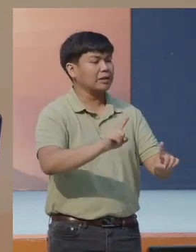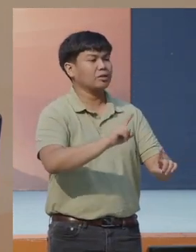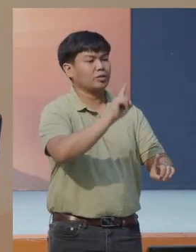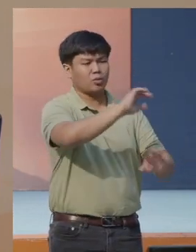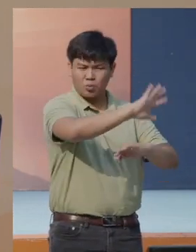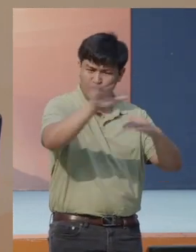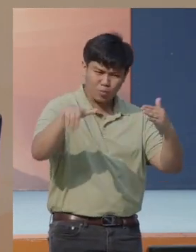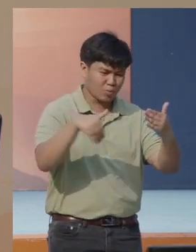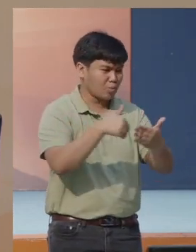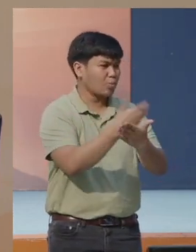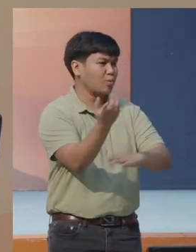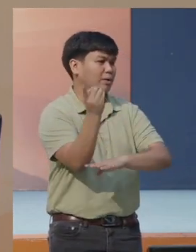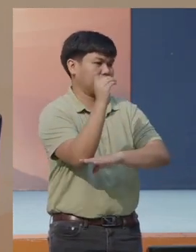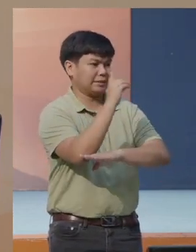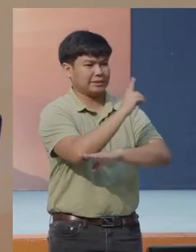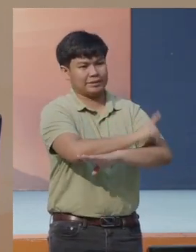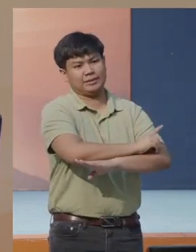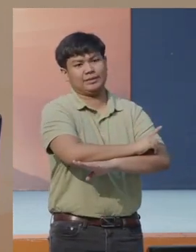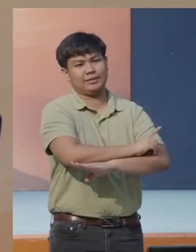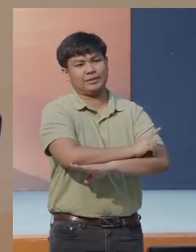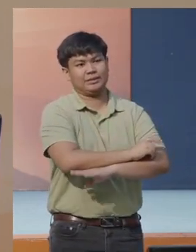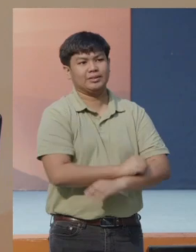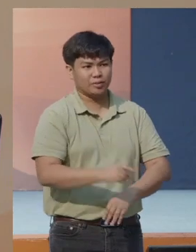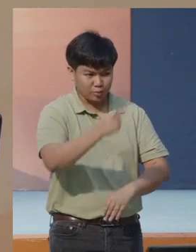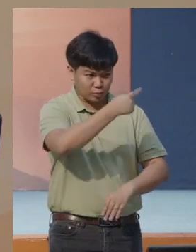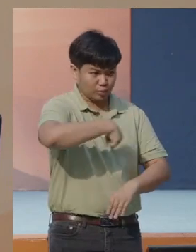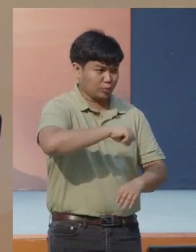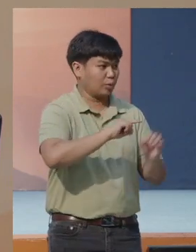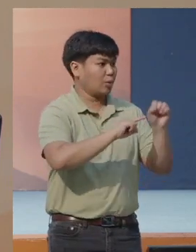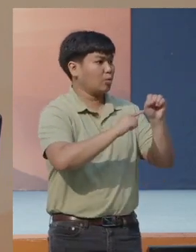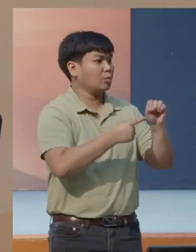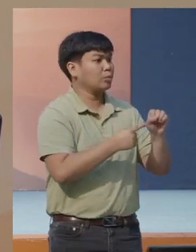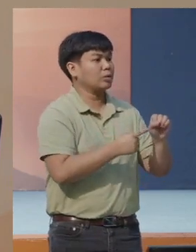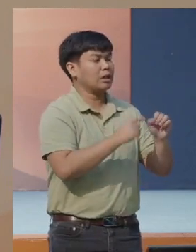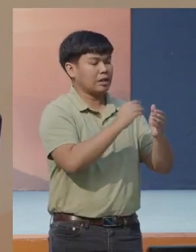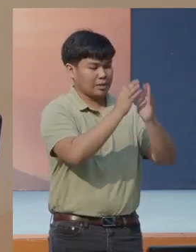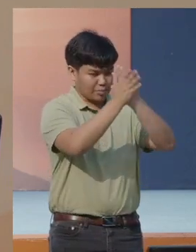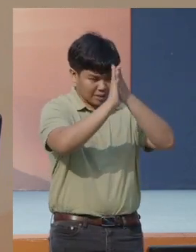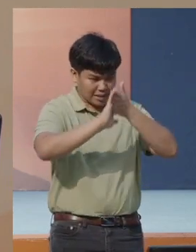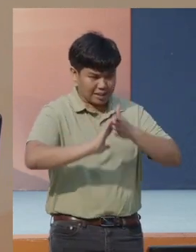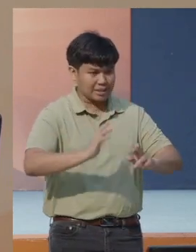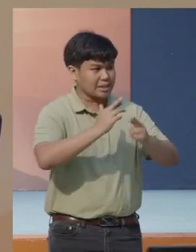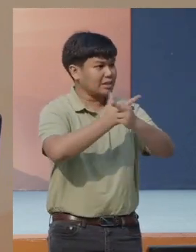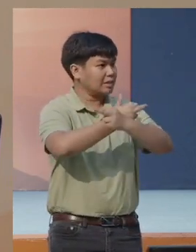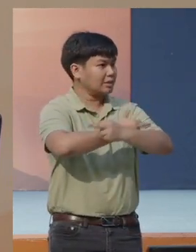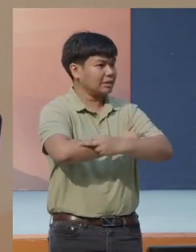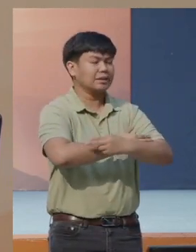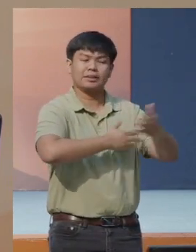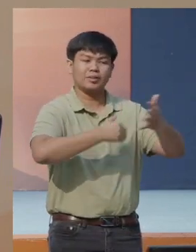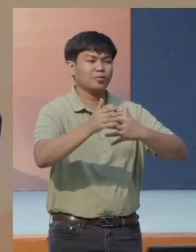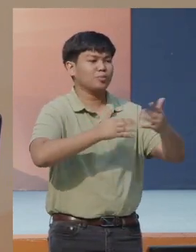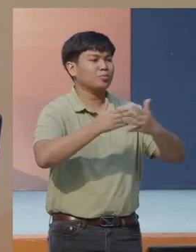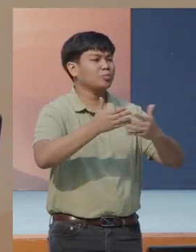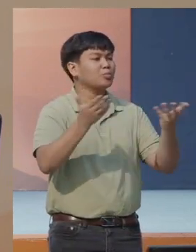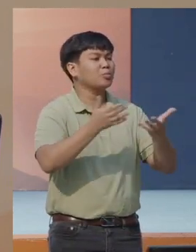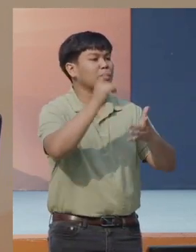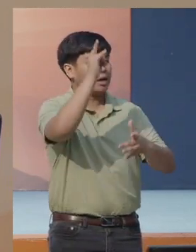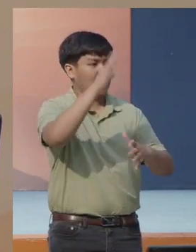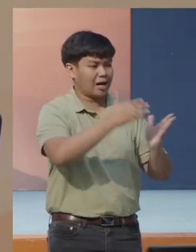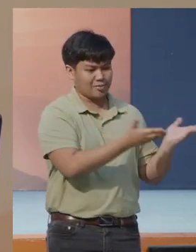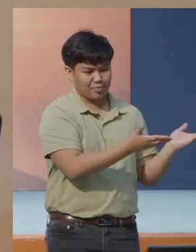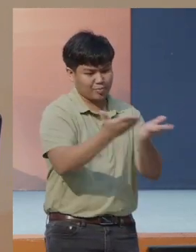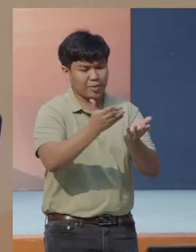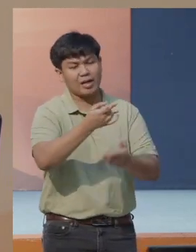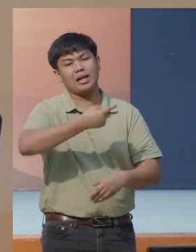source tayo ng kanlungan ng Diyos, kapahingahan ng Diyos, saan man niya tayo dalhin. Kaya,